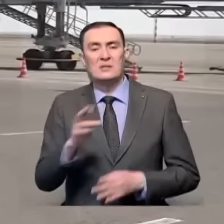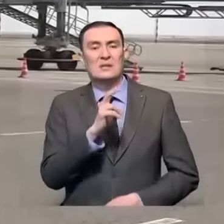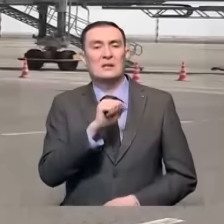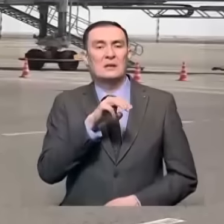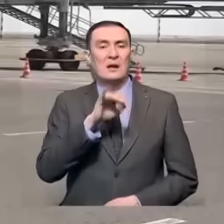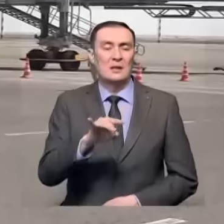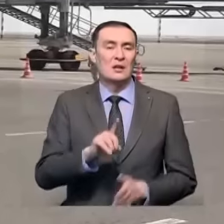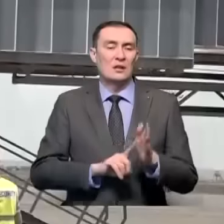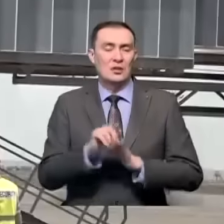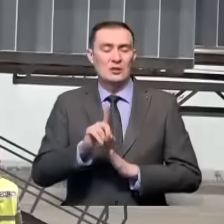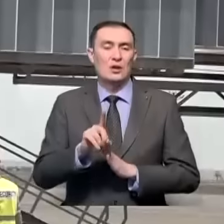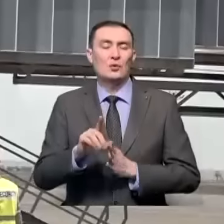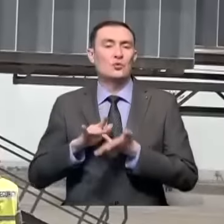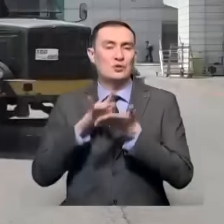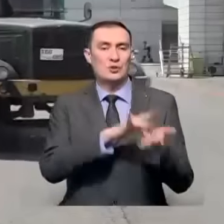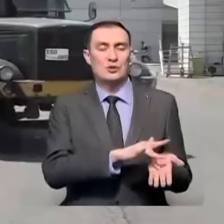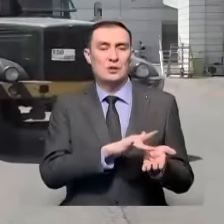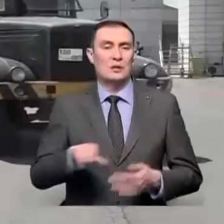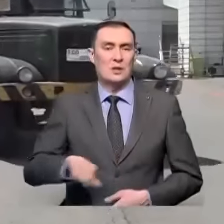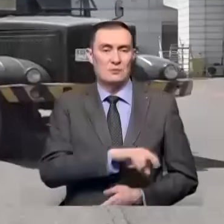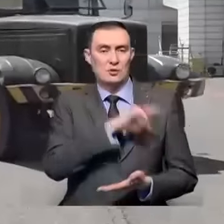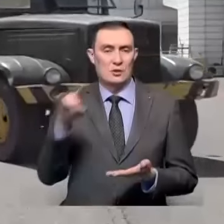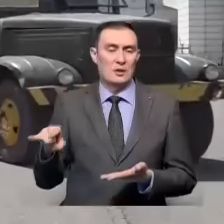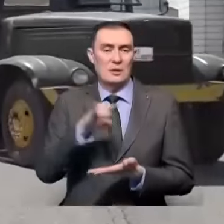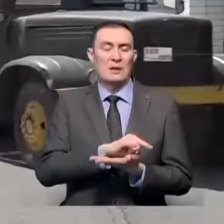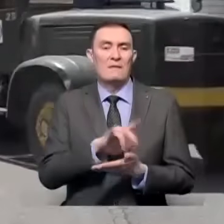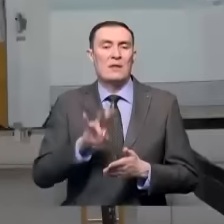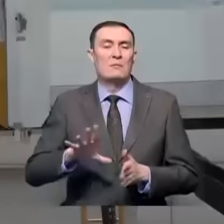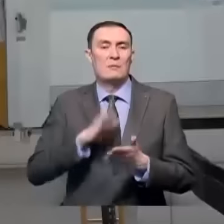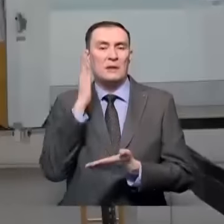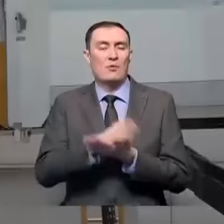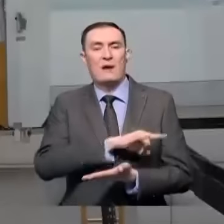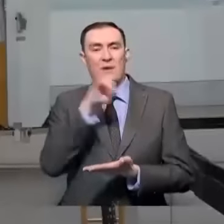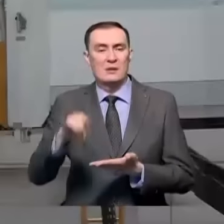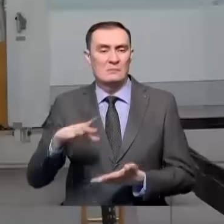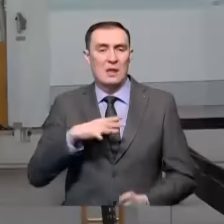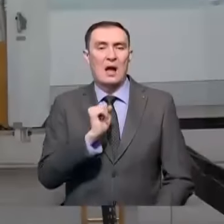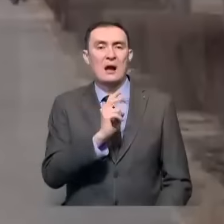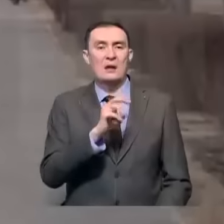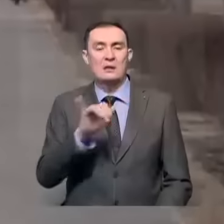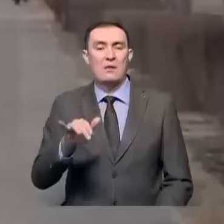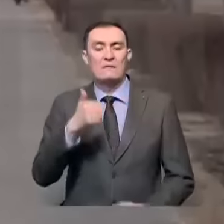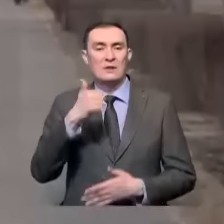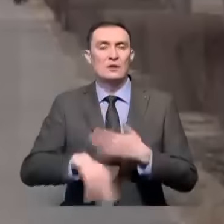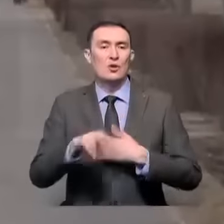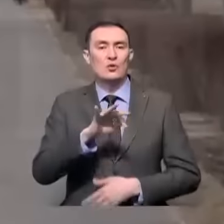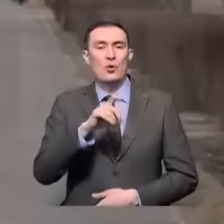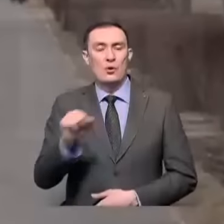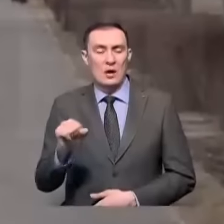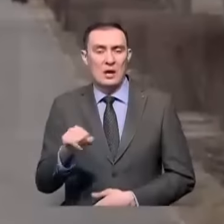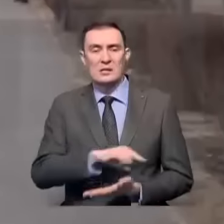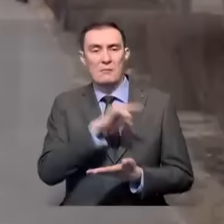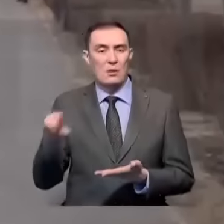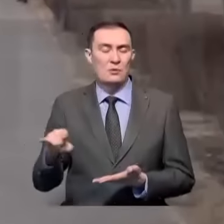Катаром наладили туристическое сообщение. В ноябре прошлого года был открыт прямой авиарейс из Актау в столицу Катара Доху.